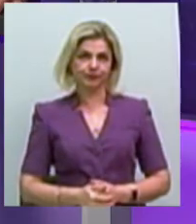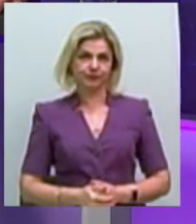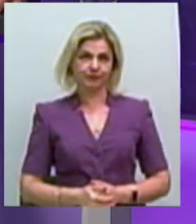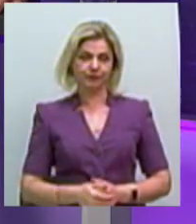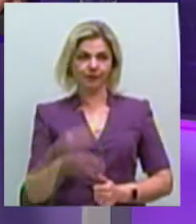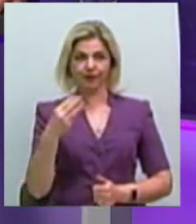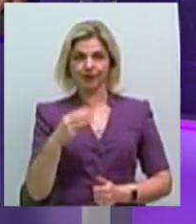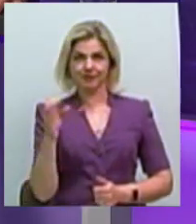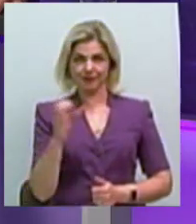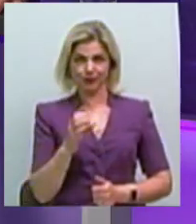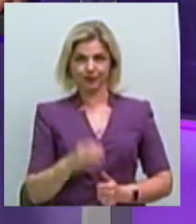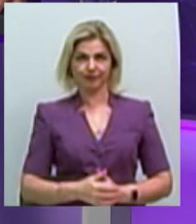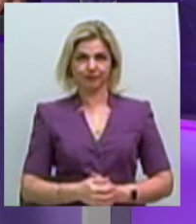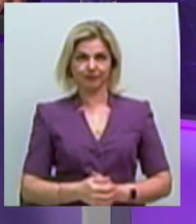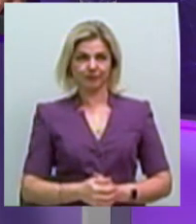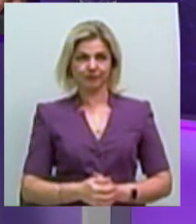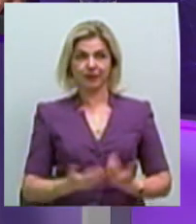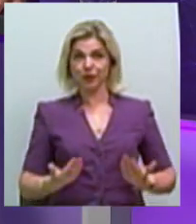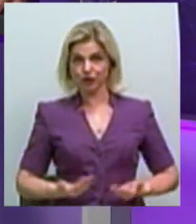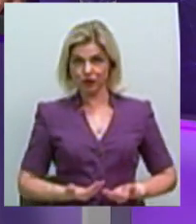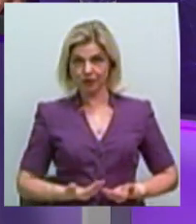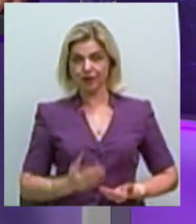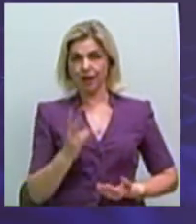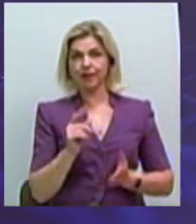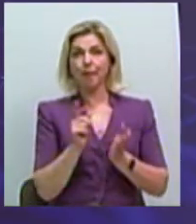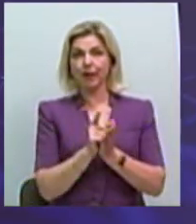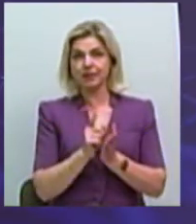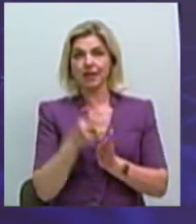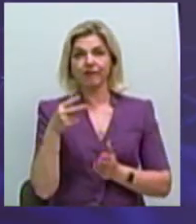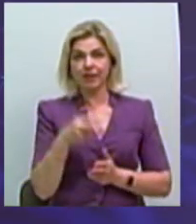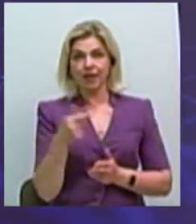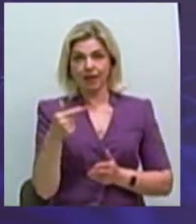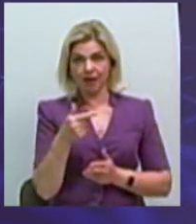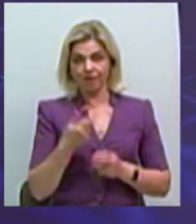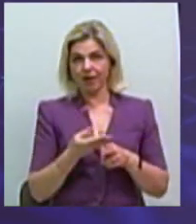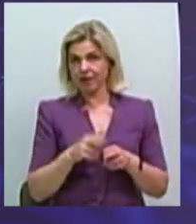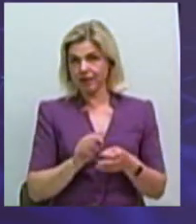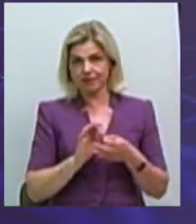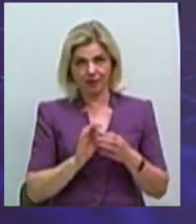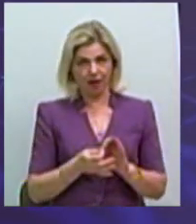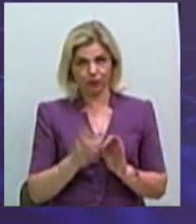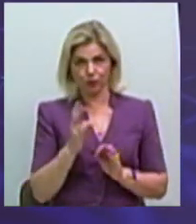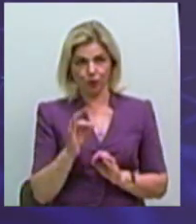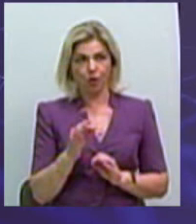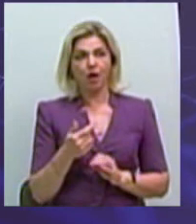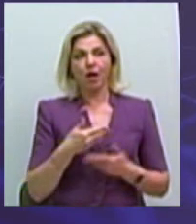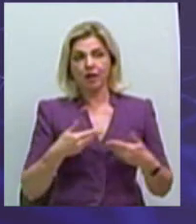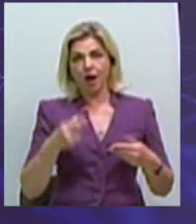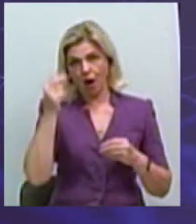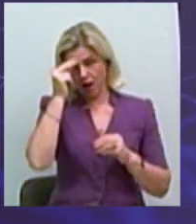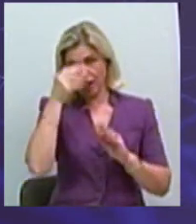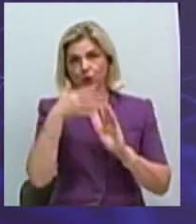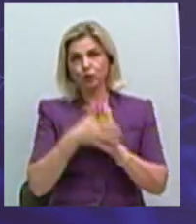30 секунд, щоб відреагувати. Жити на пенсію 2000 гривень – це досить таки складно. Ви аналізували мою програму, я в своїй